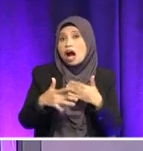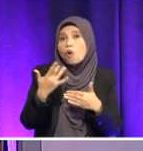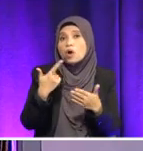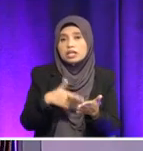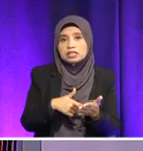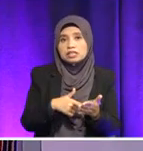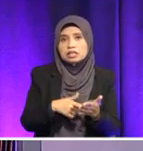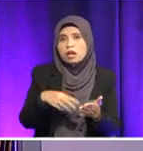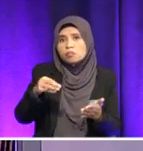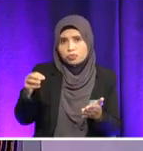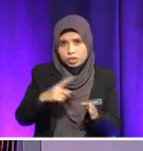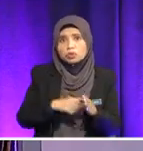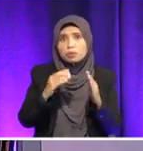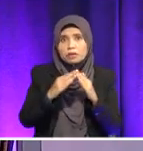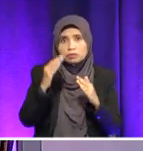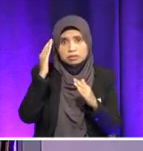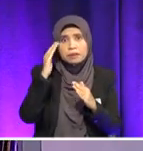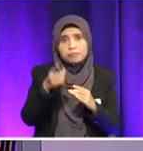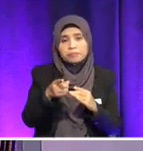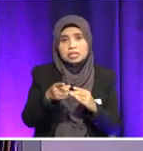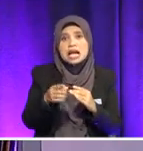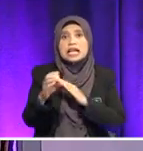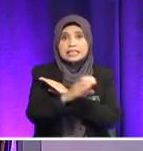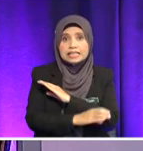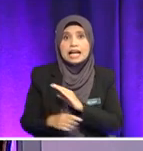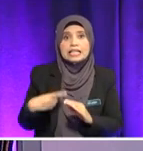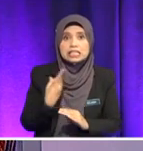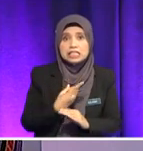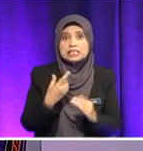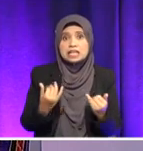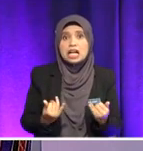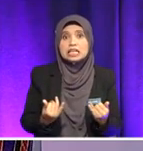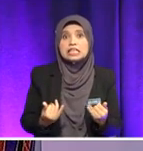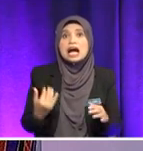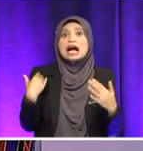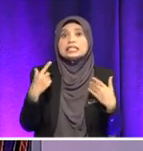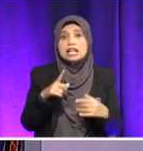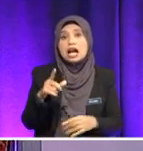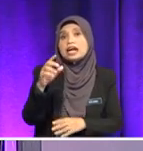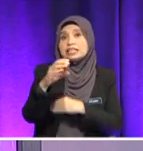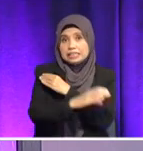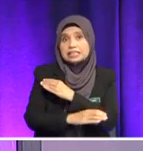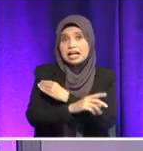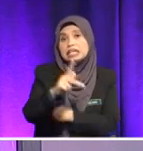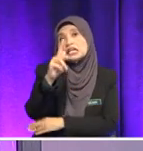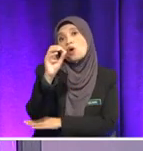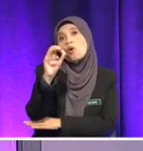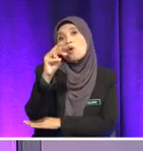tak tahu tak yang negara kita hari ini memang negara Commonwealth ini dan semestinya